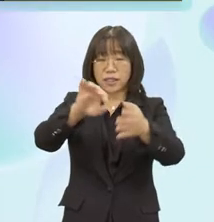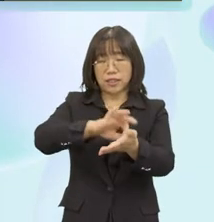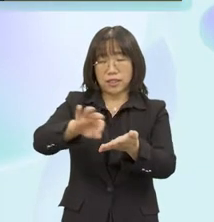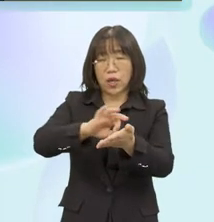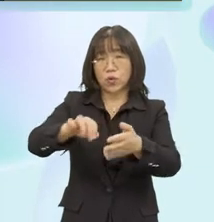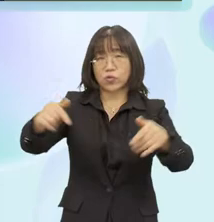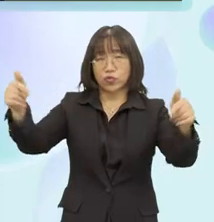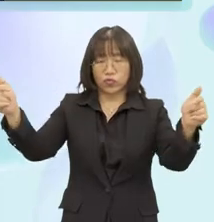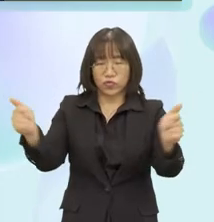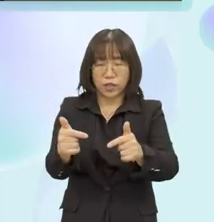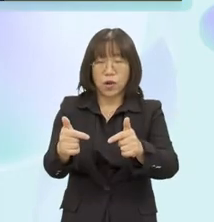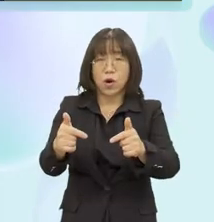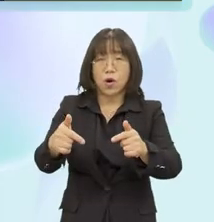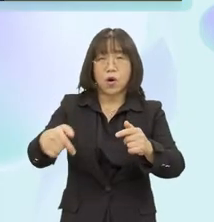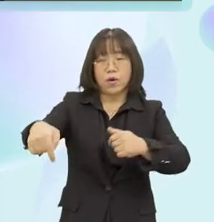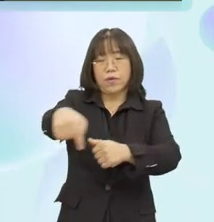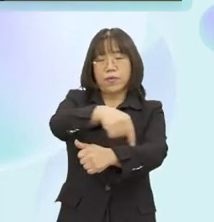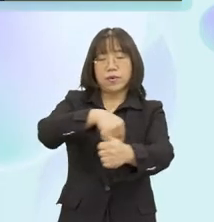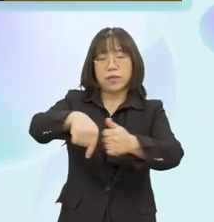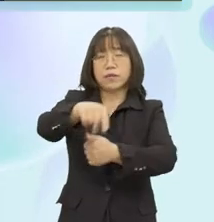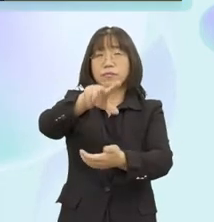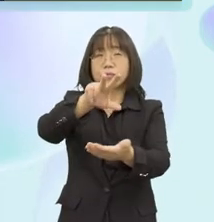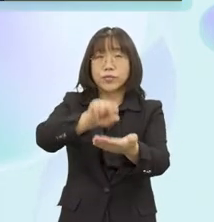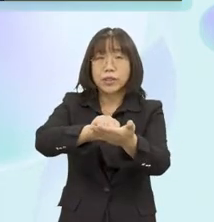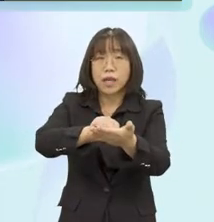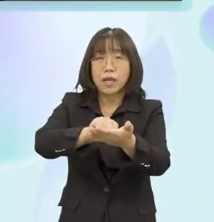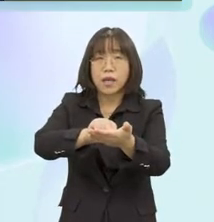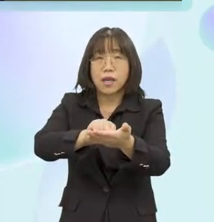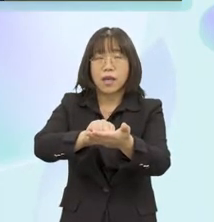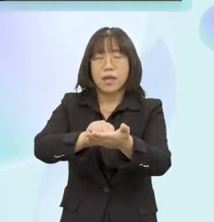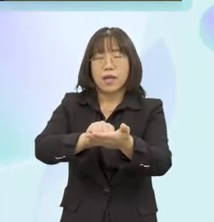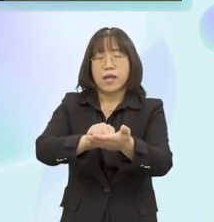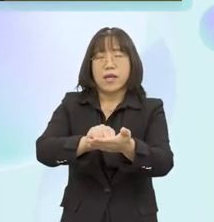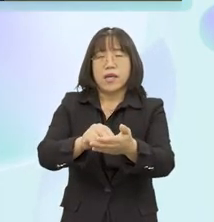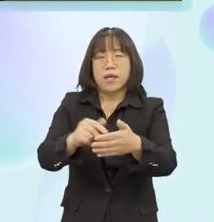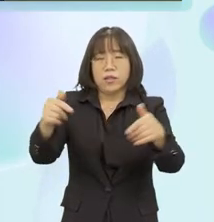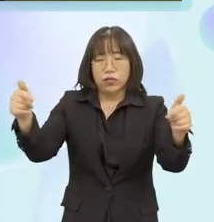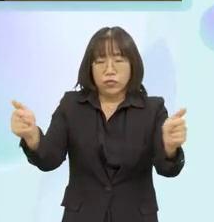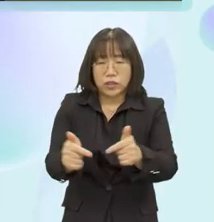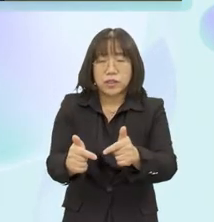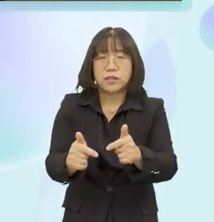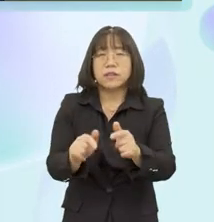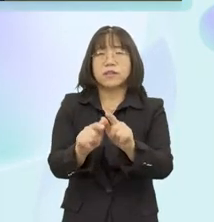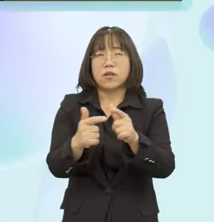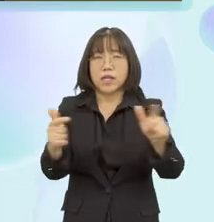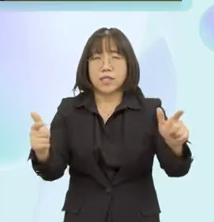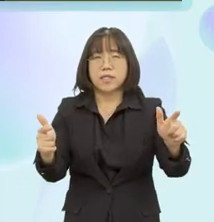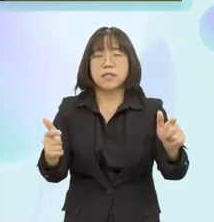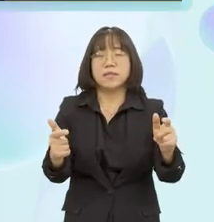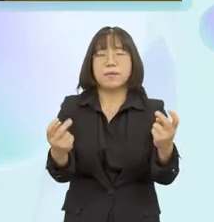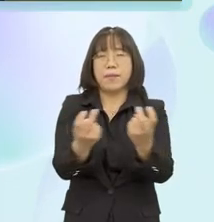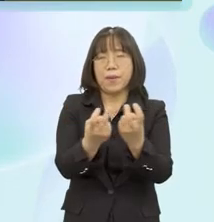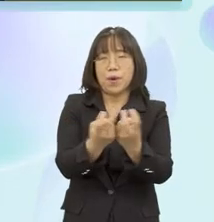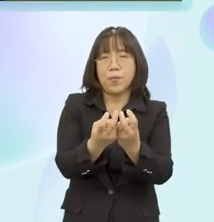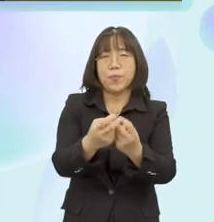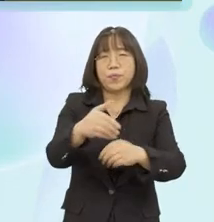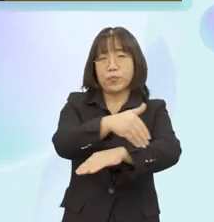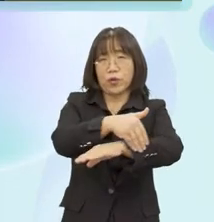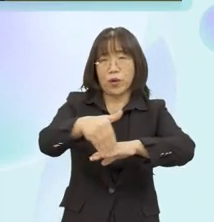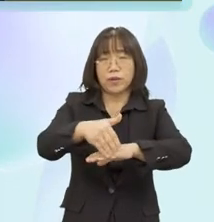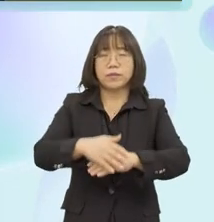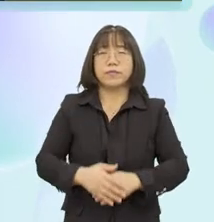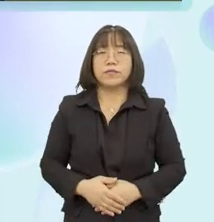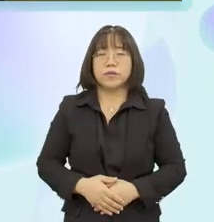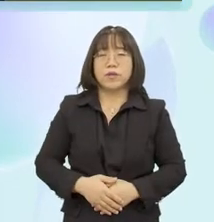에너지 사용을 줄이고 환경 문제를 동시에 해결할 수 있는 정책에 대한 중요성이 커지고 있습니다. 이에